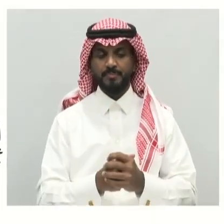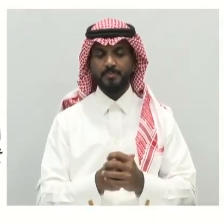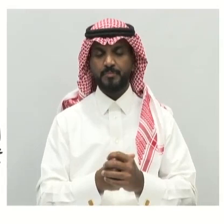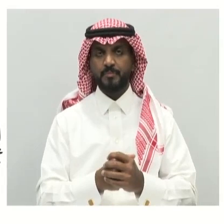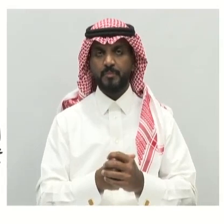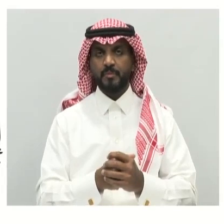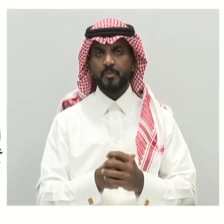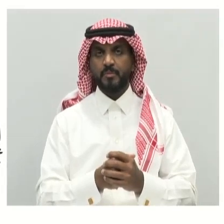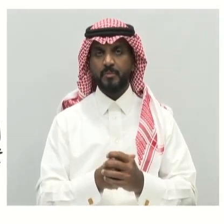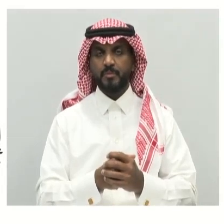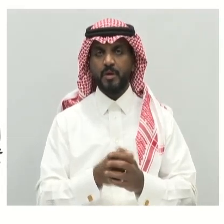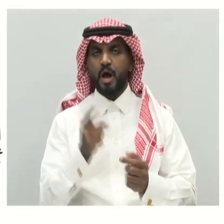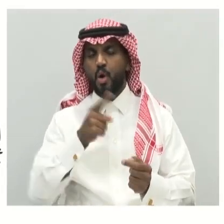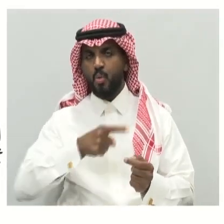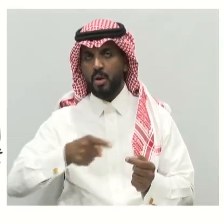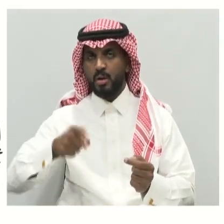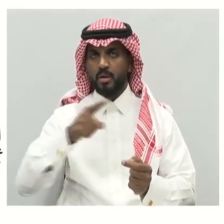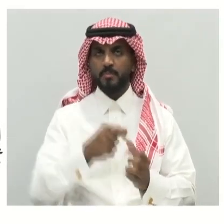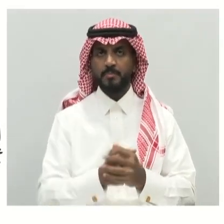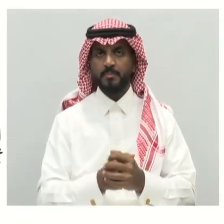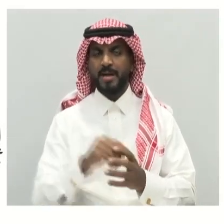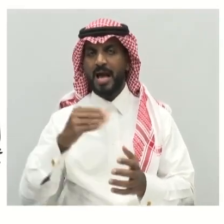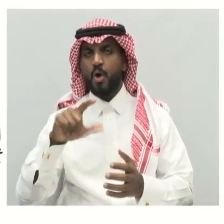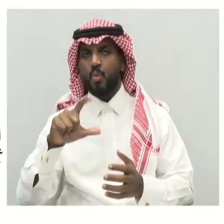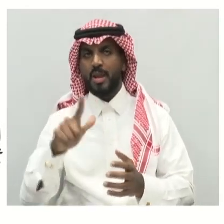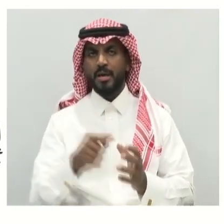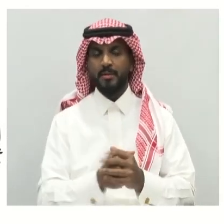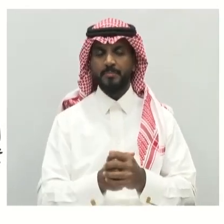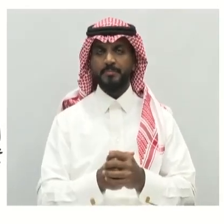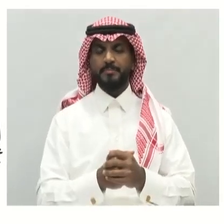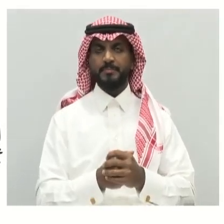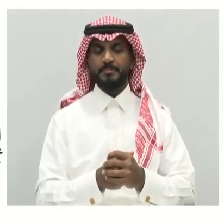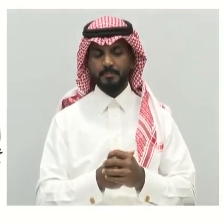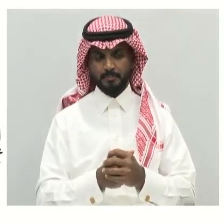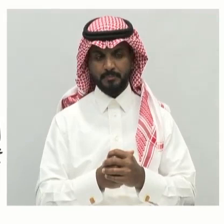هيقرا احسنتم حول حول